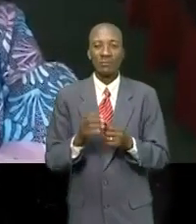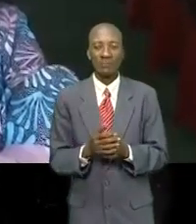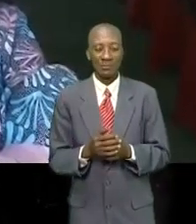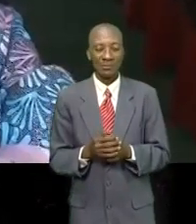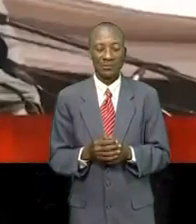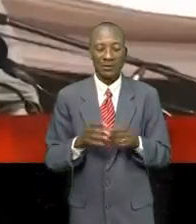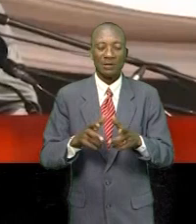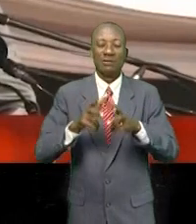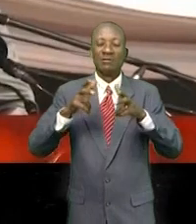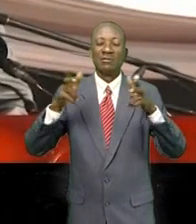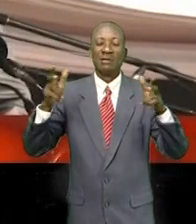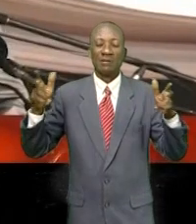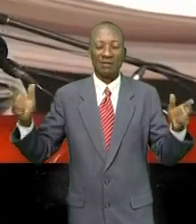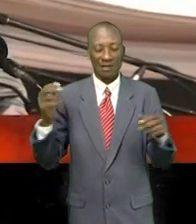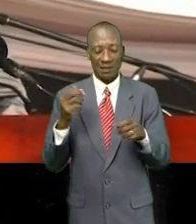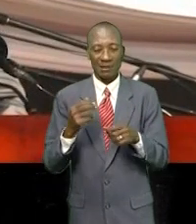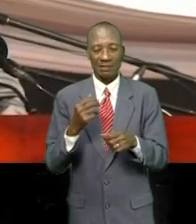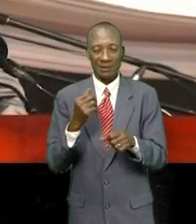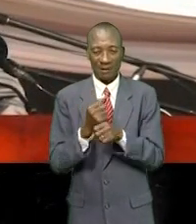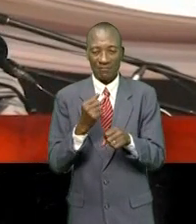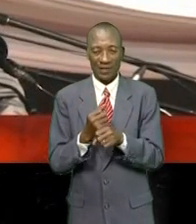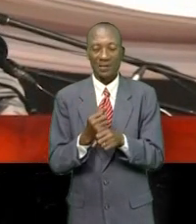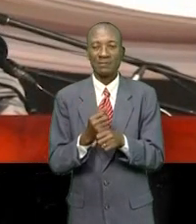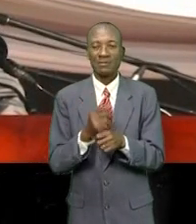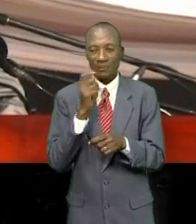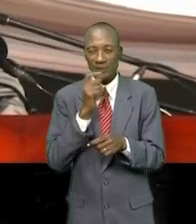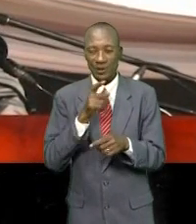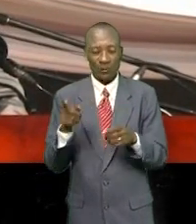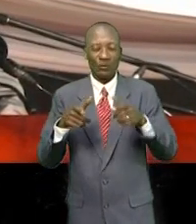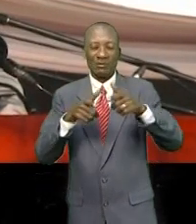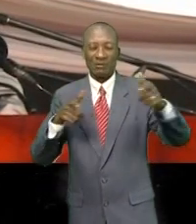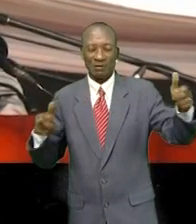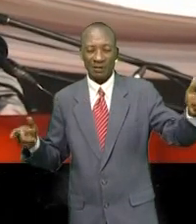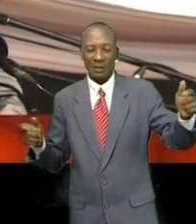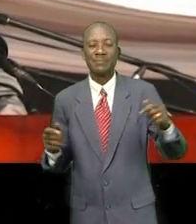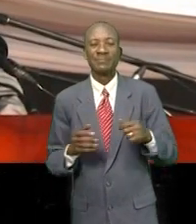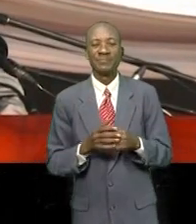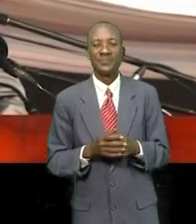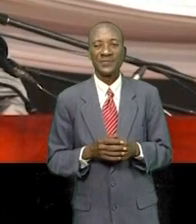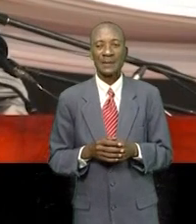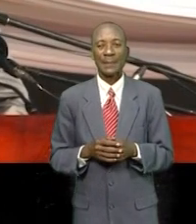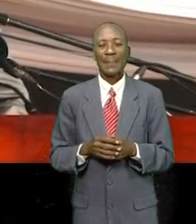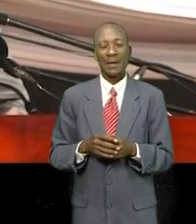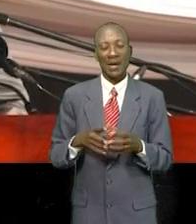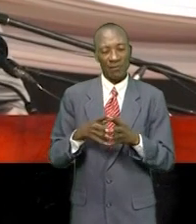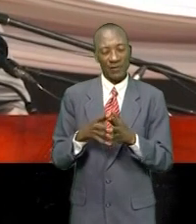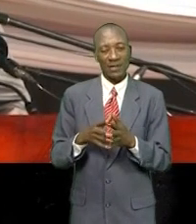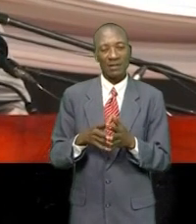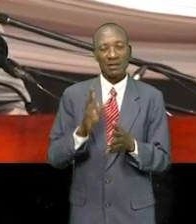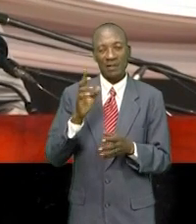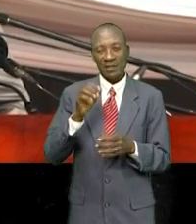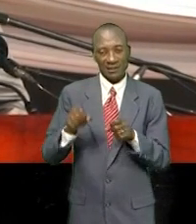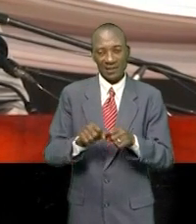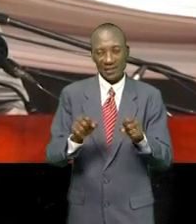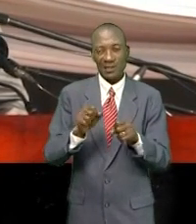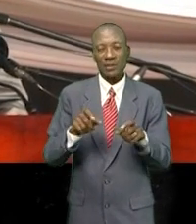ouvrage artistique et technique répond à une vision et une stratégie cadre pour le développement